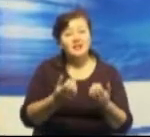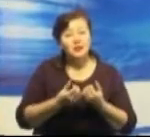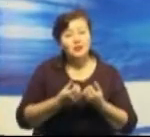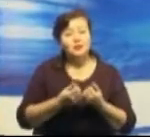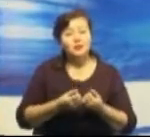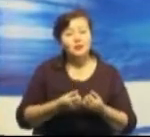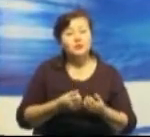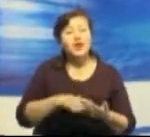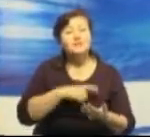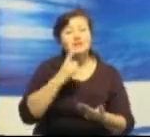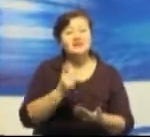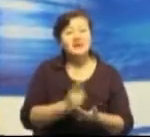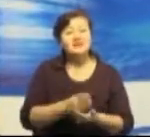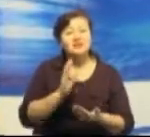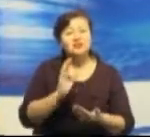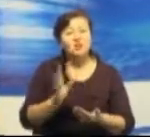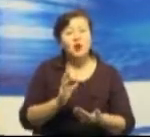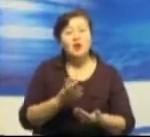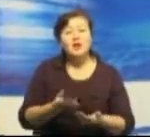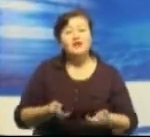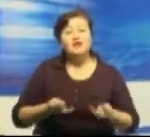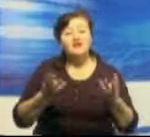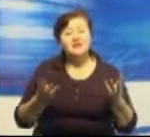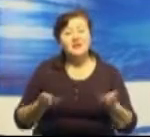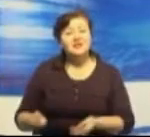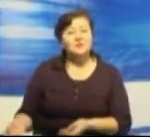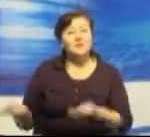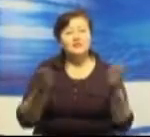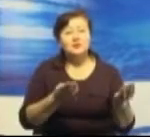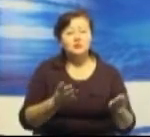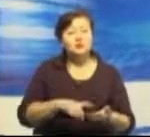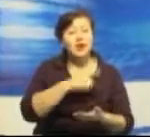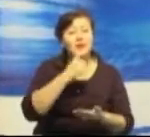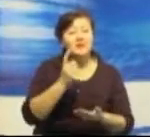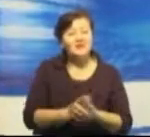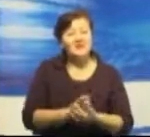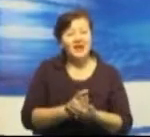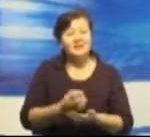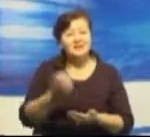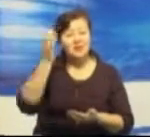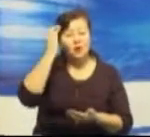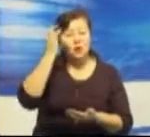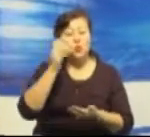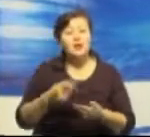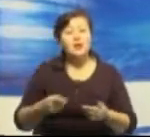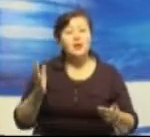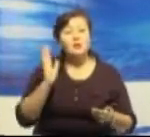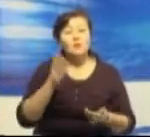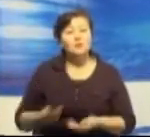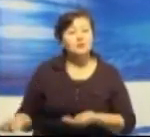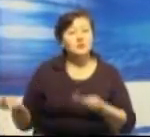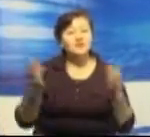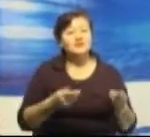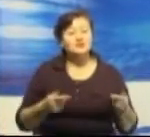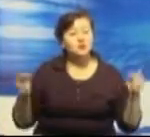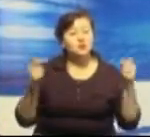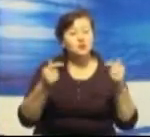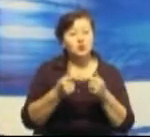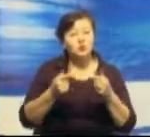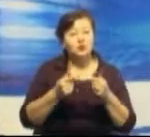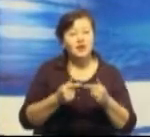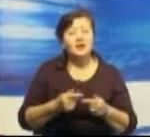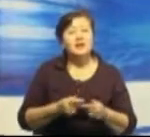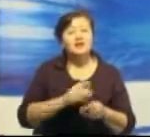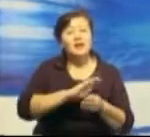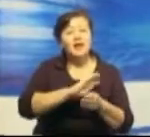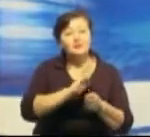обязательство доставить на теплоисточники необходимое количество твердого топлива в общем объеме 358 тысяч тонн. Улучшается ситуация и